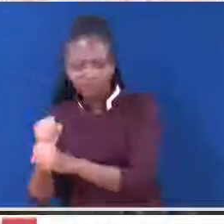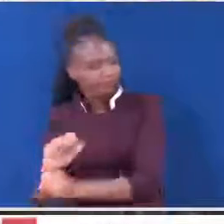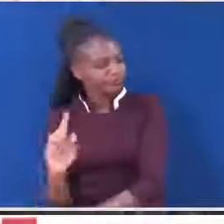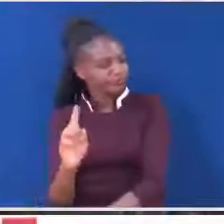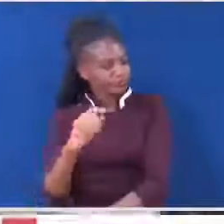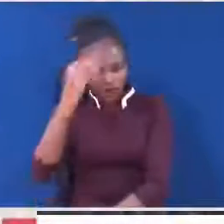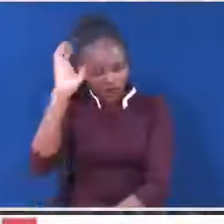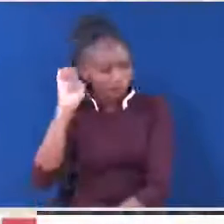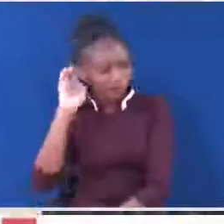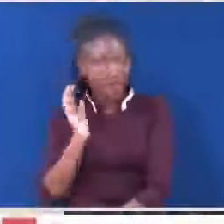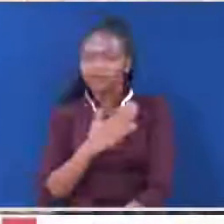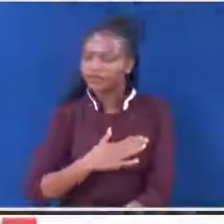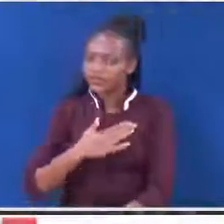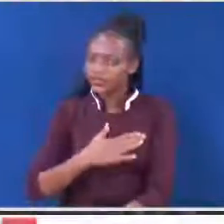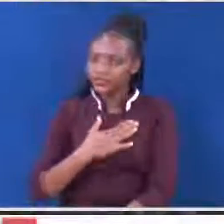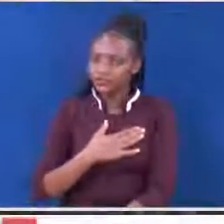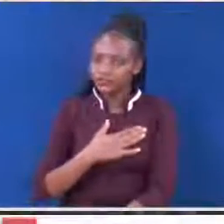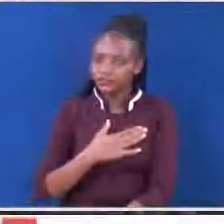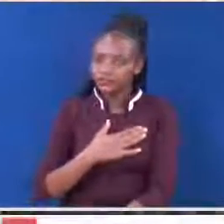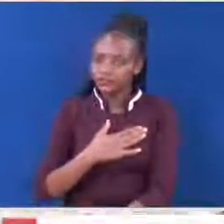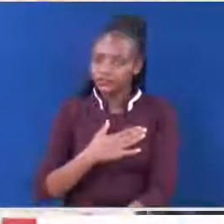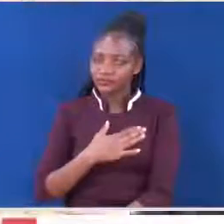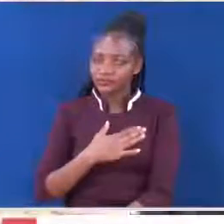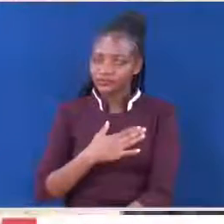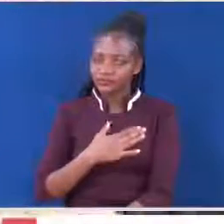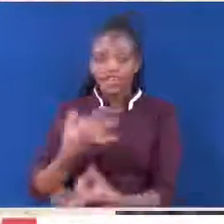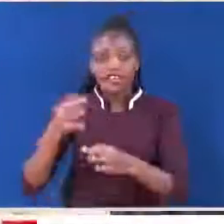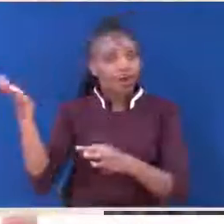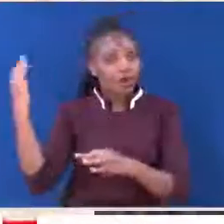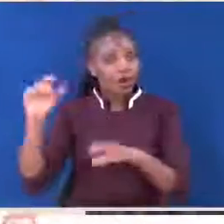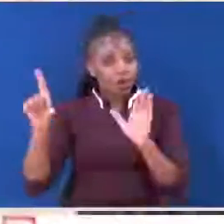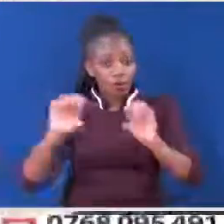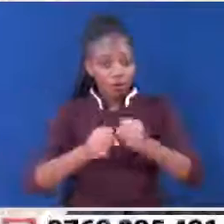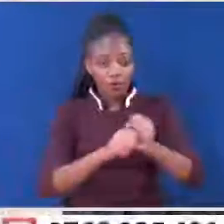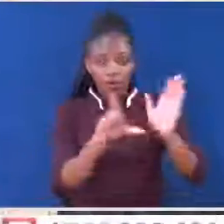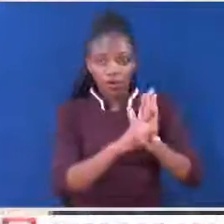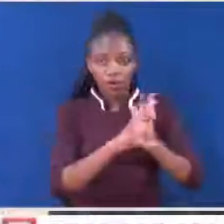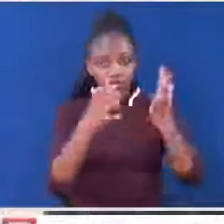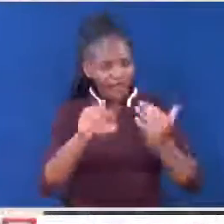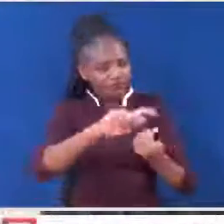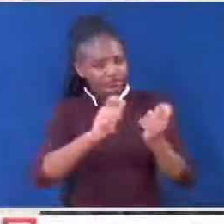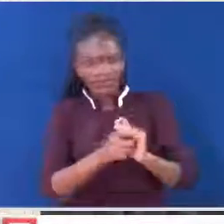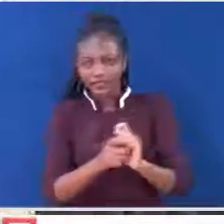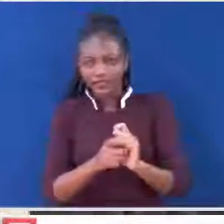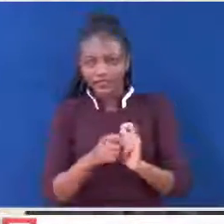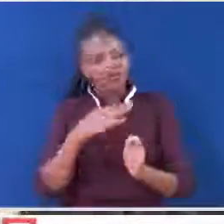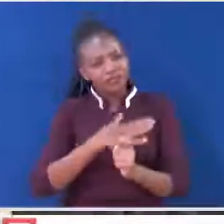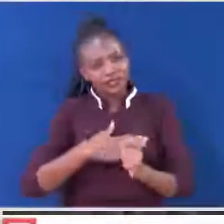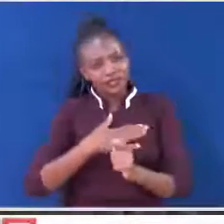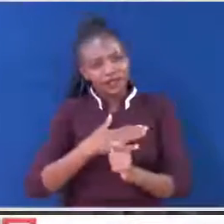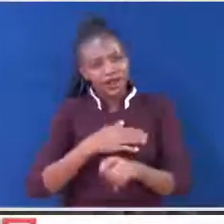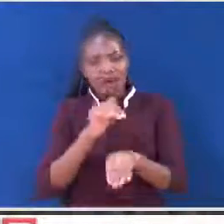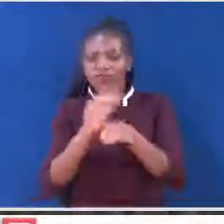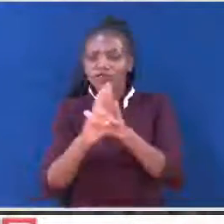fanya kitu fulani ndio tuzuie COVID na ulikuwa unafanya control ya kukushika visita, si ni kweli? Kwa hivyo tunataka sasa kuanzia saa hii